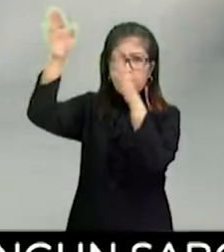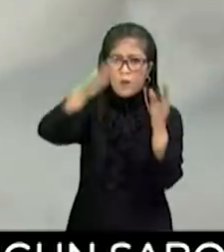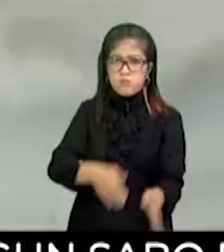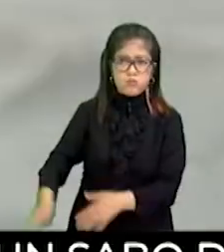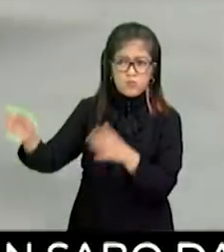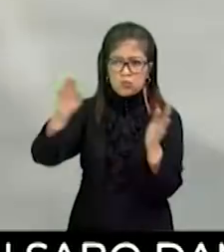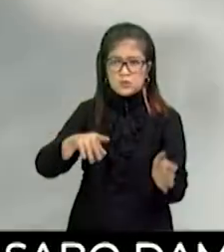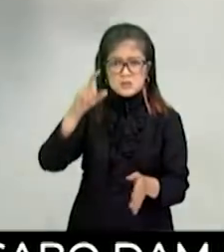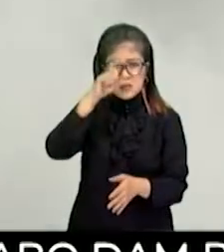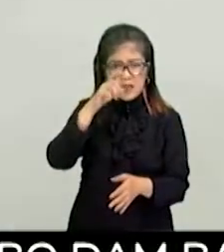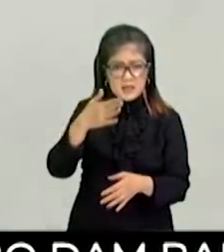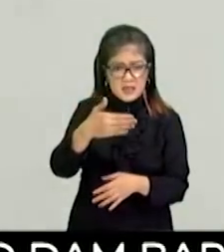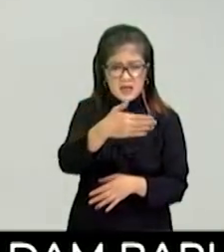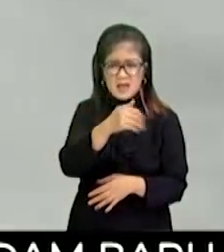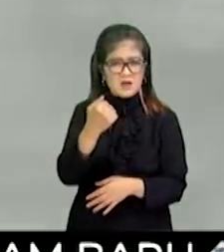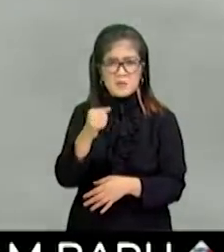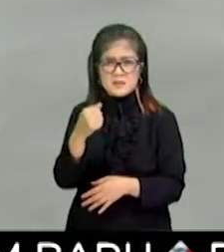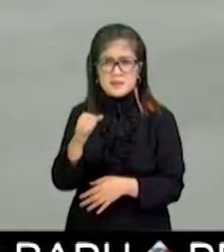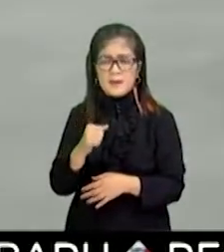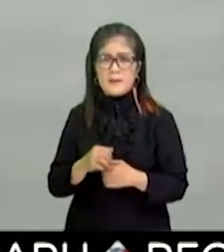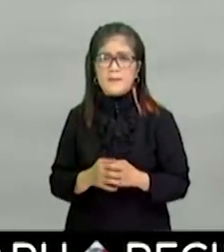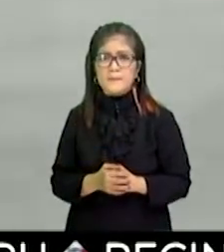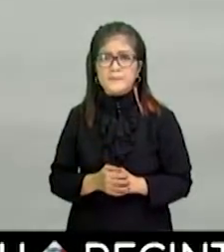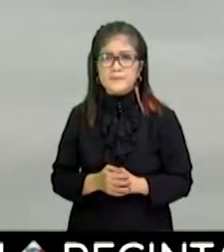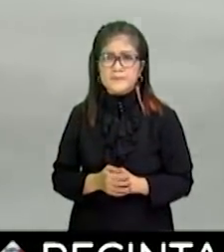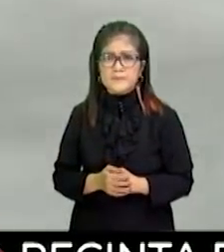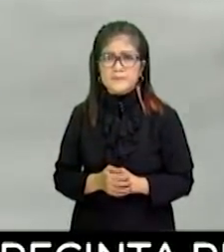daripada ilang Banten Iskandar Nasution I use melaporkan